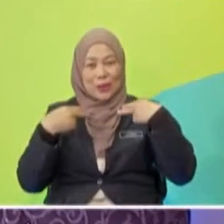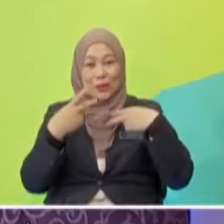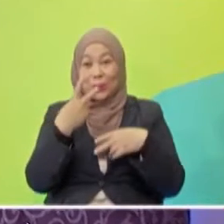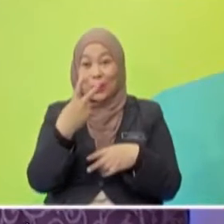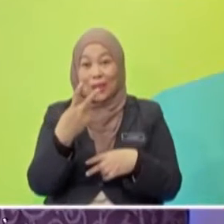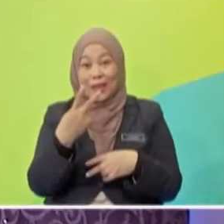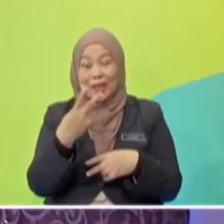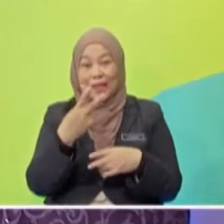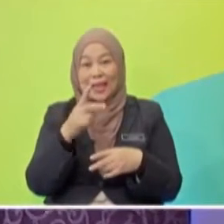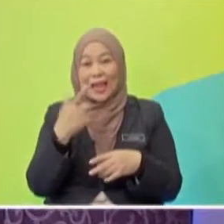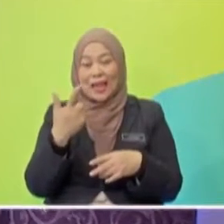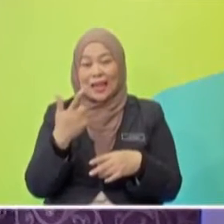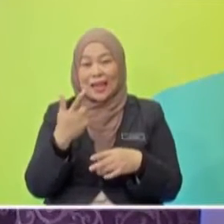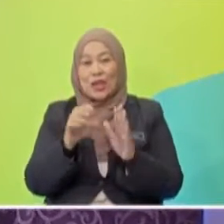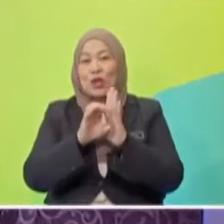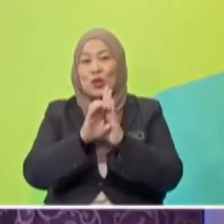kipas